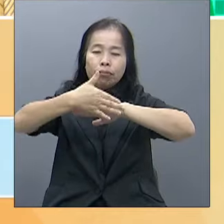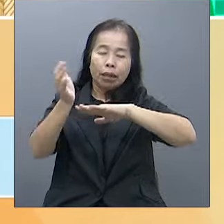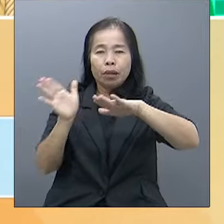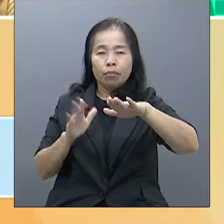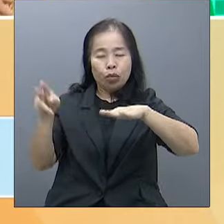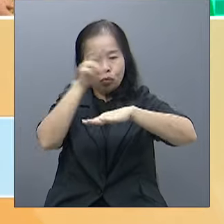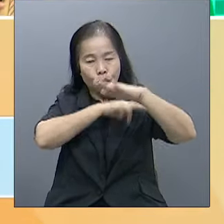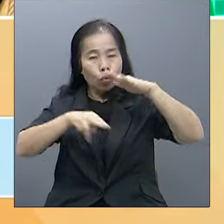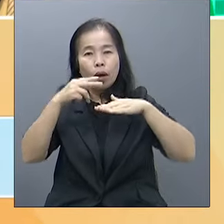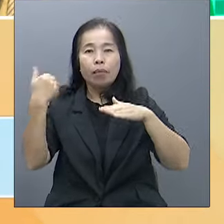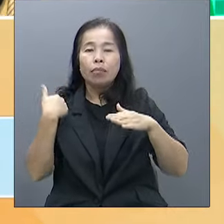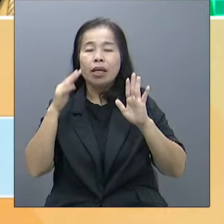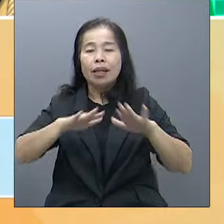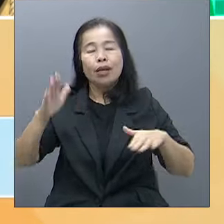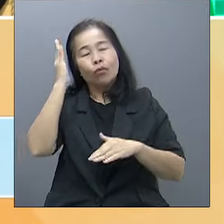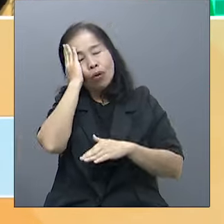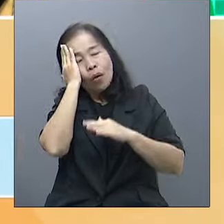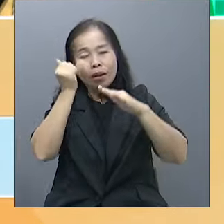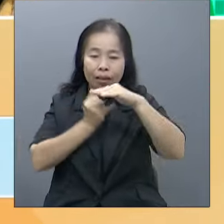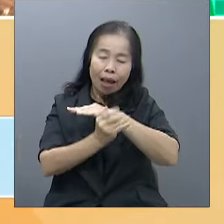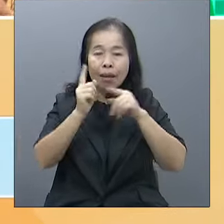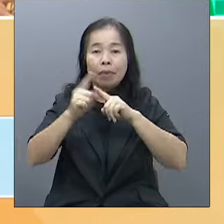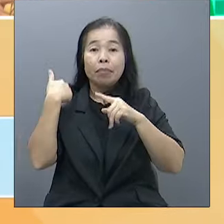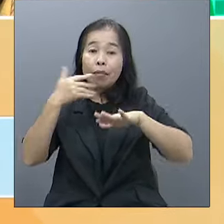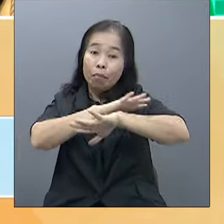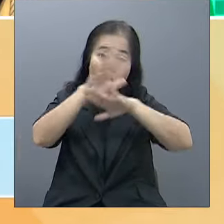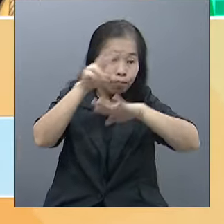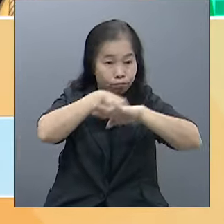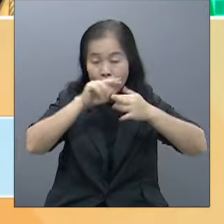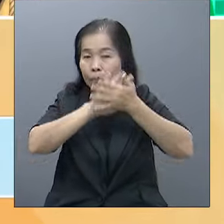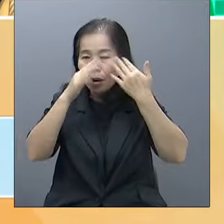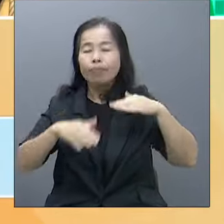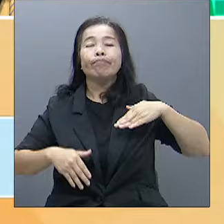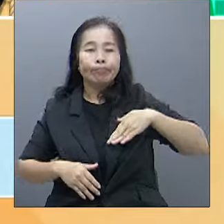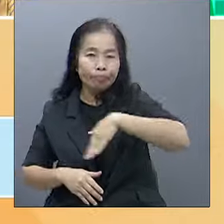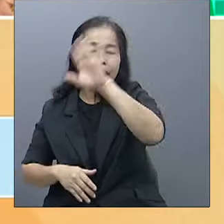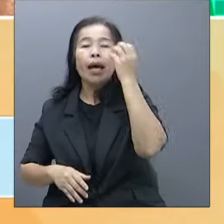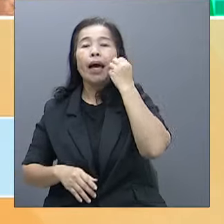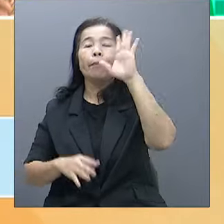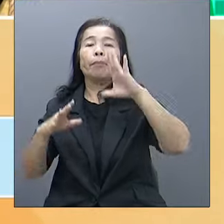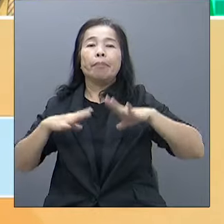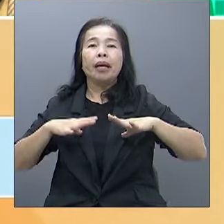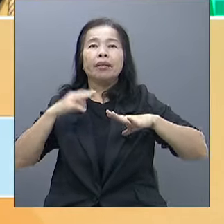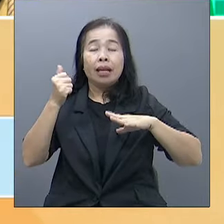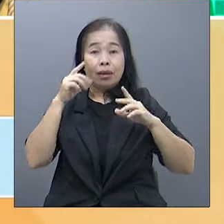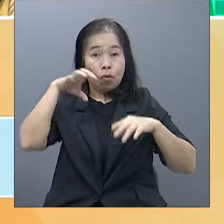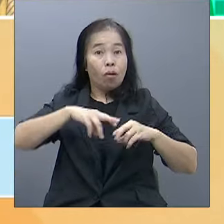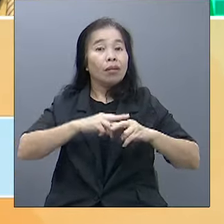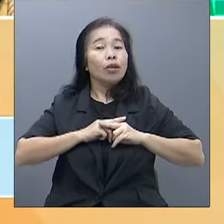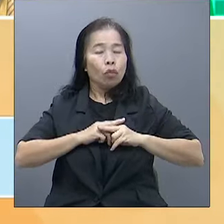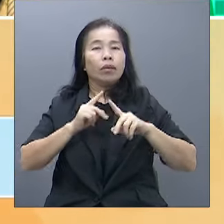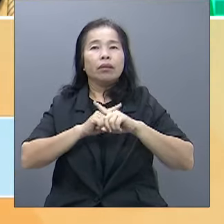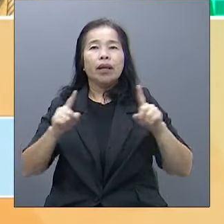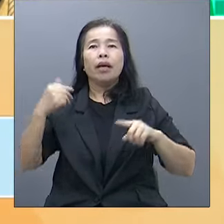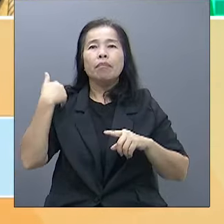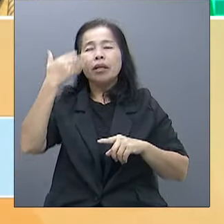ทุกมุมนะฮะนะแล้วเสร็จแล้วค่อยปล่อยไปนะครับ นี่คันนี้เป็นรถเอกชน นะแต่ว่าเป็นของเอกชนนะแต่ว่าเราเพียงแต่ว่าขอ